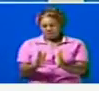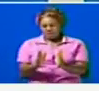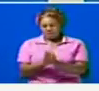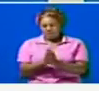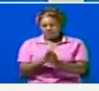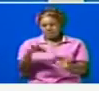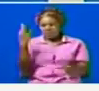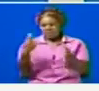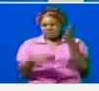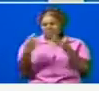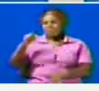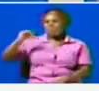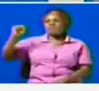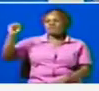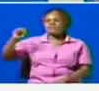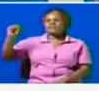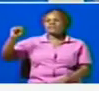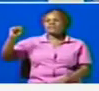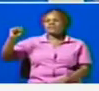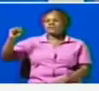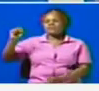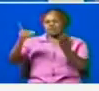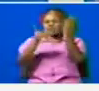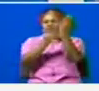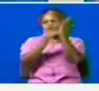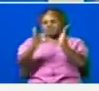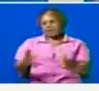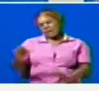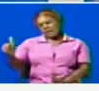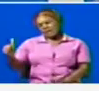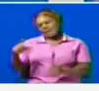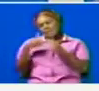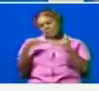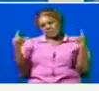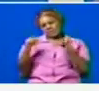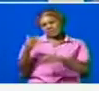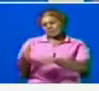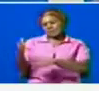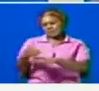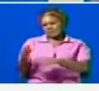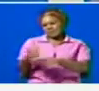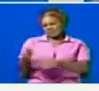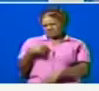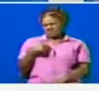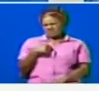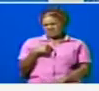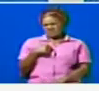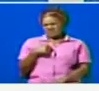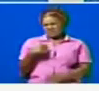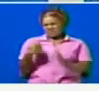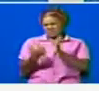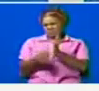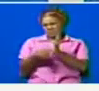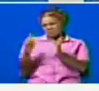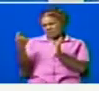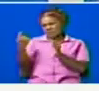ya uongozi na siasa. Daktari, kuna wengine hapo wanatuma jumbe wanaonekana kama wanahisi kuwa matatizo ya